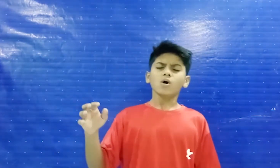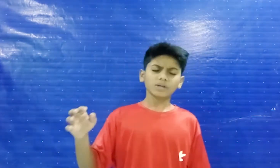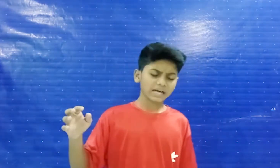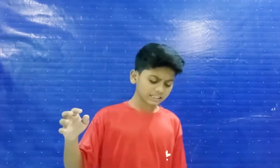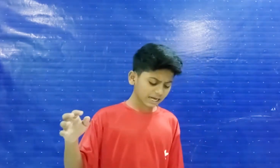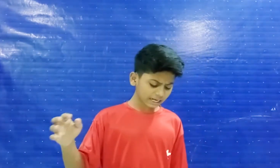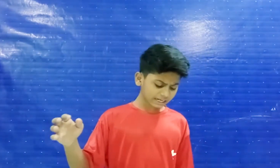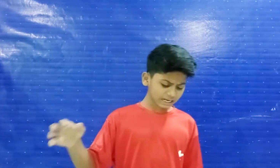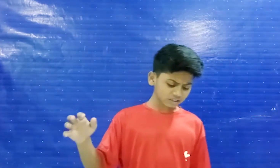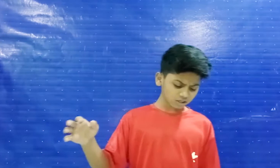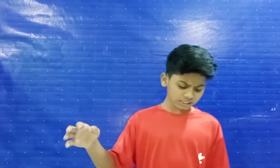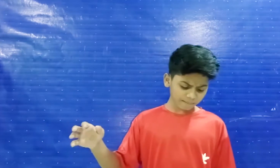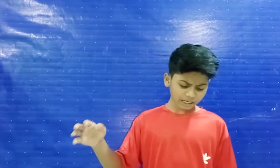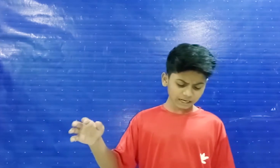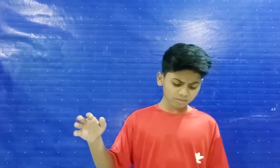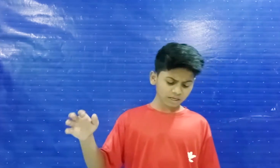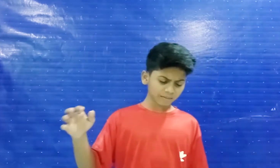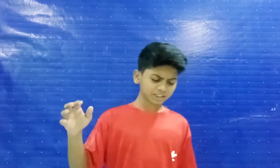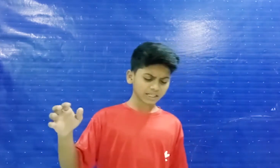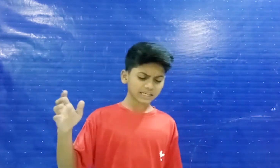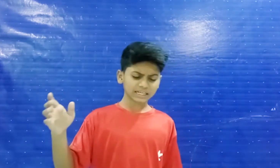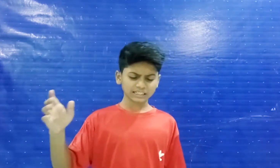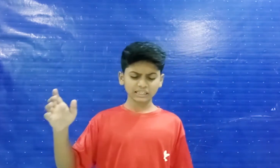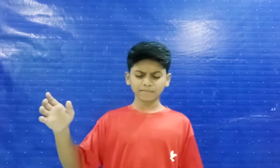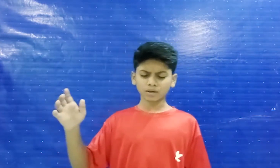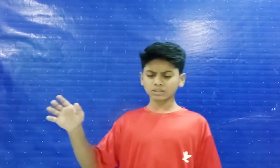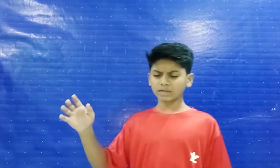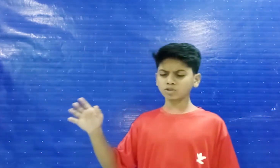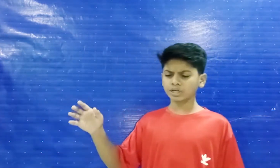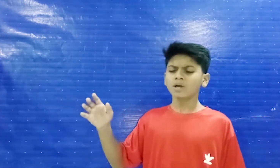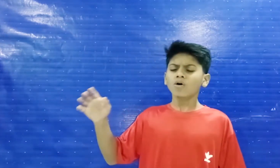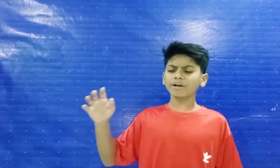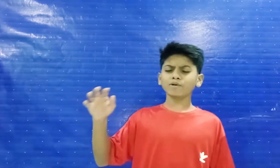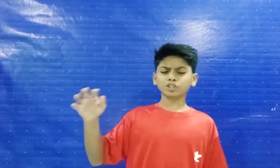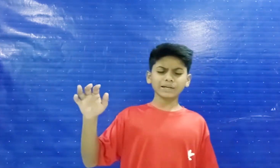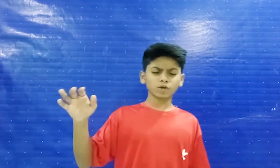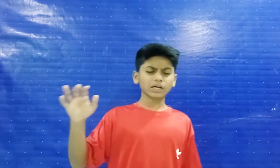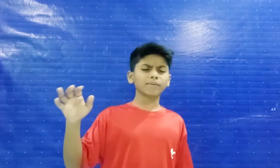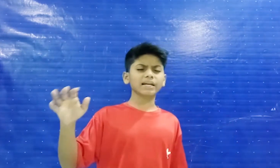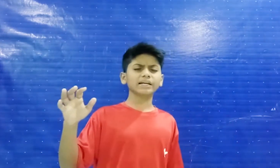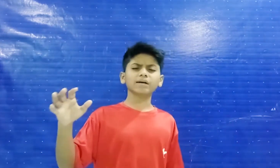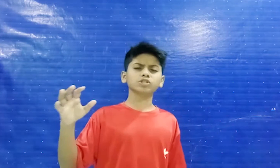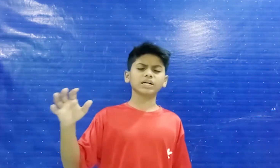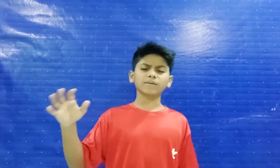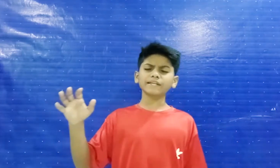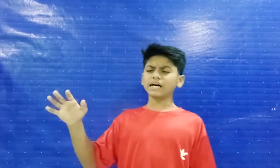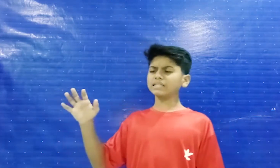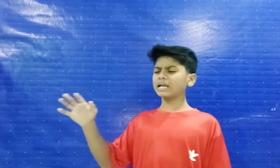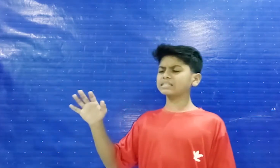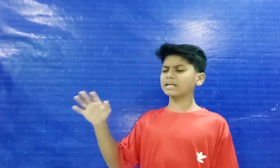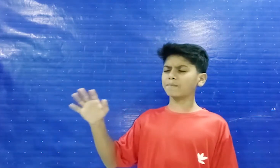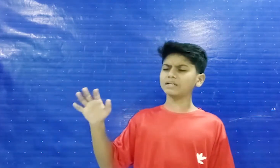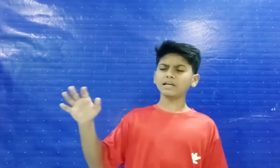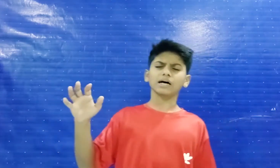लोस के और यहाँ दे आला करे यहाँ दे लोस के रफ़ंडल बुंडल वंचन दली का जिन तरीका कुंतर भूषे और भूष करे बोटा का बगरा टीके भूषा कर बा